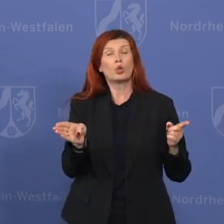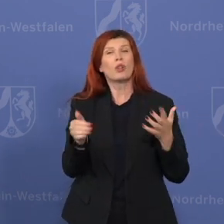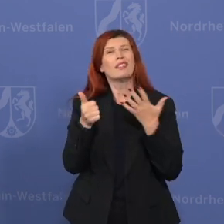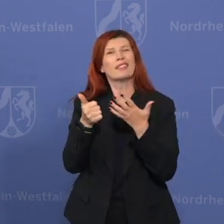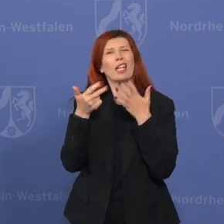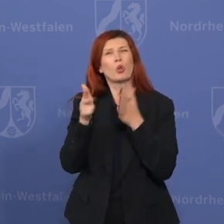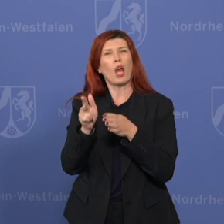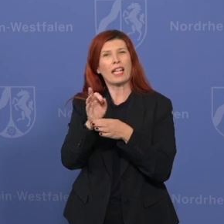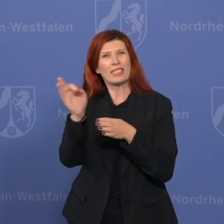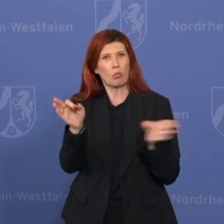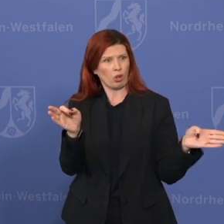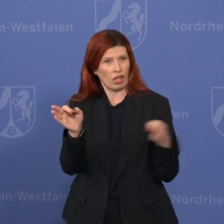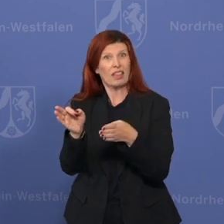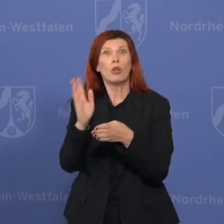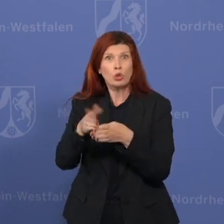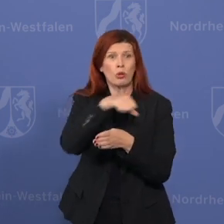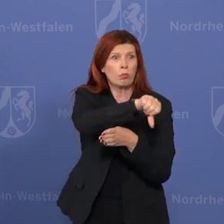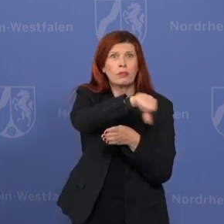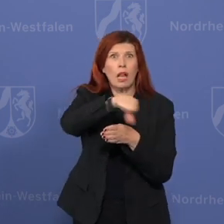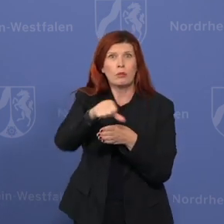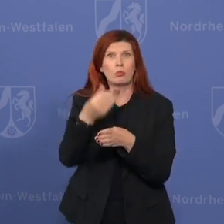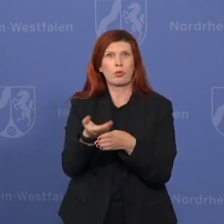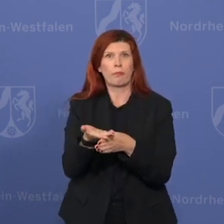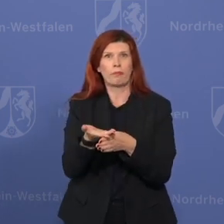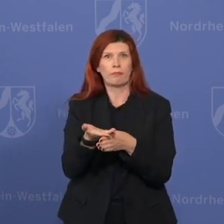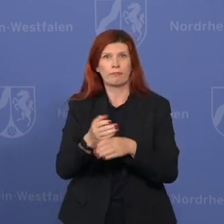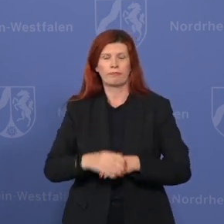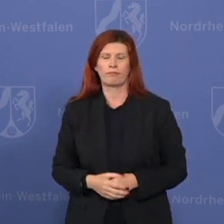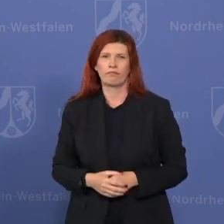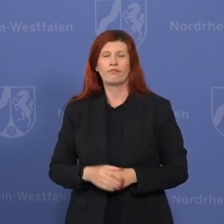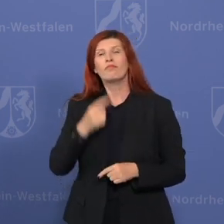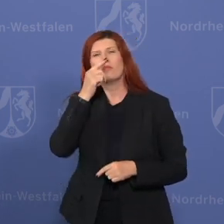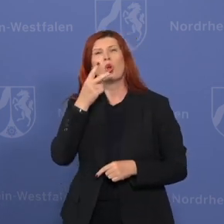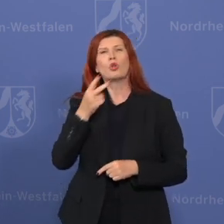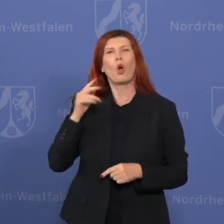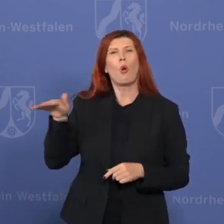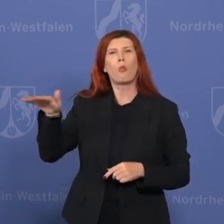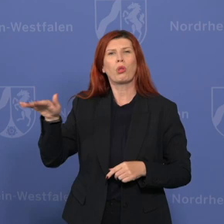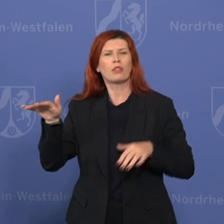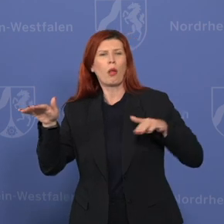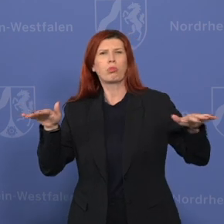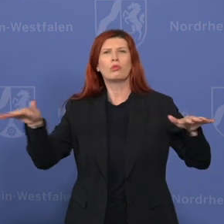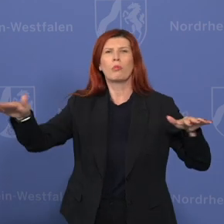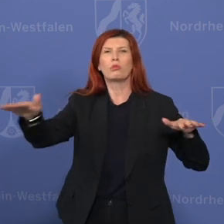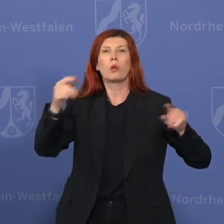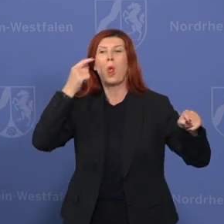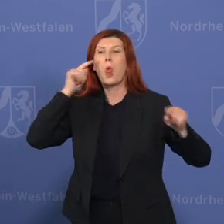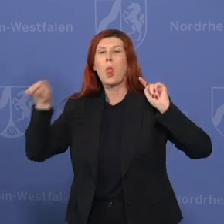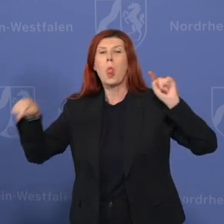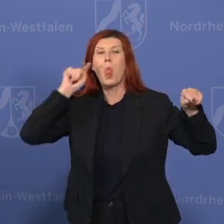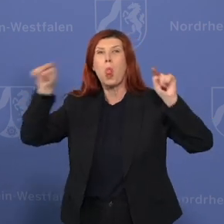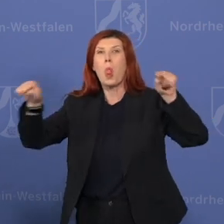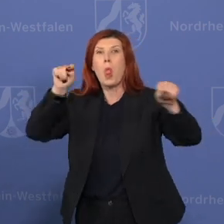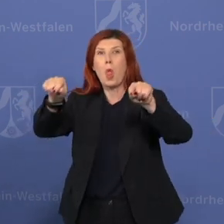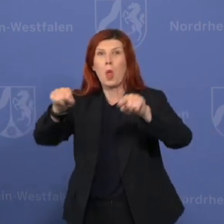schon ausbezahlt. Schaut man in die anderen Bundesländer, dann stellt man fest, dass das sicherlich nicht